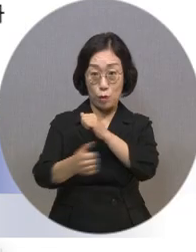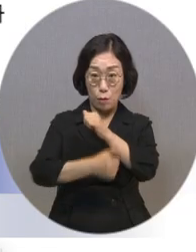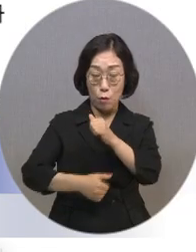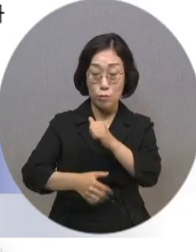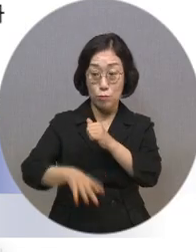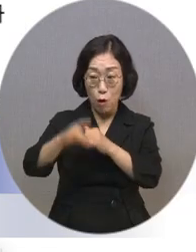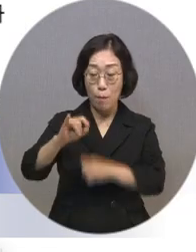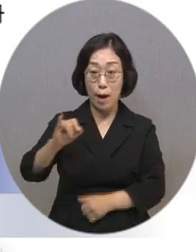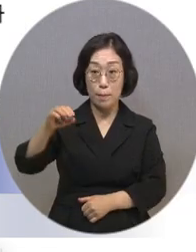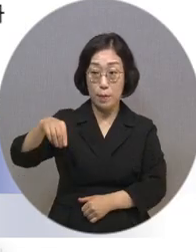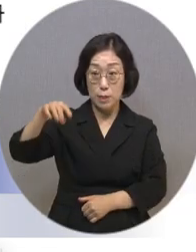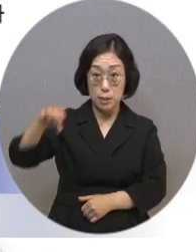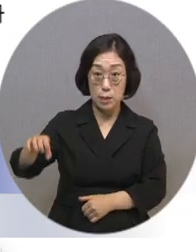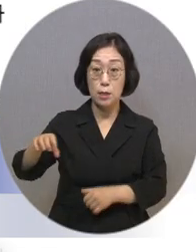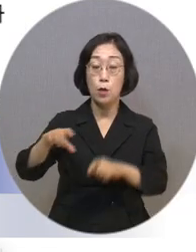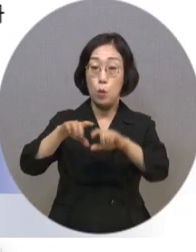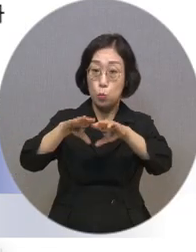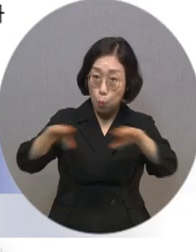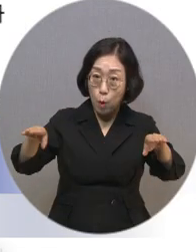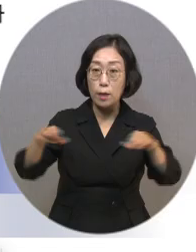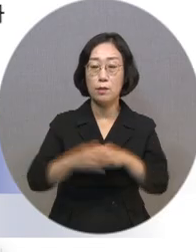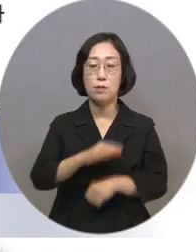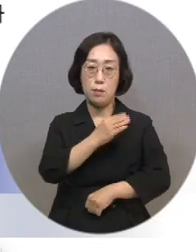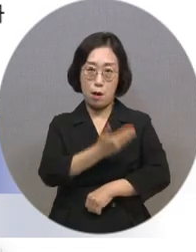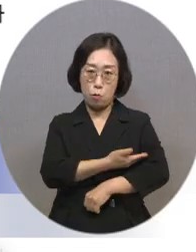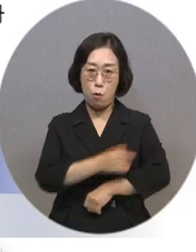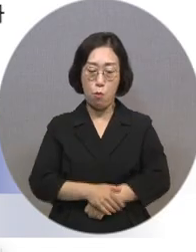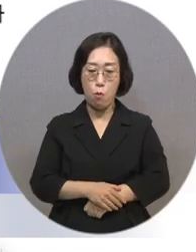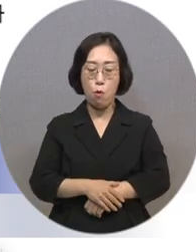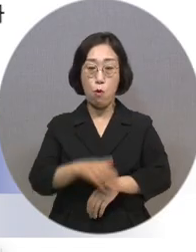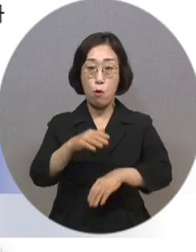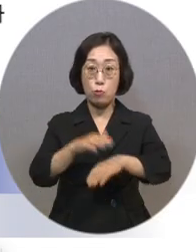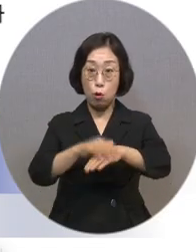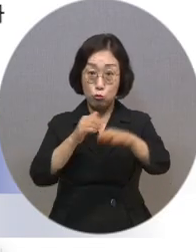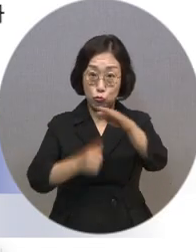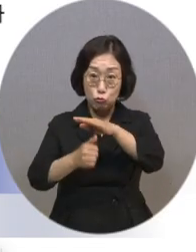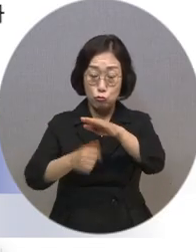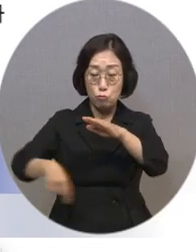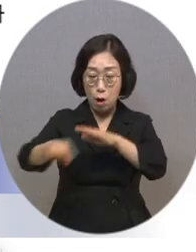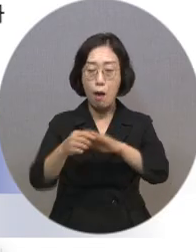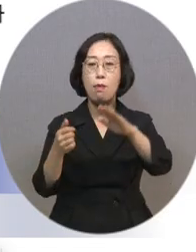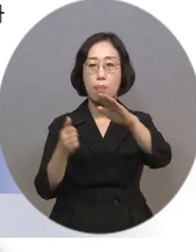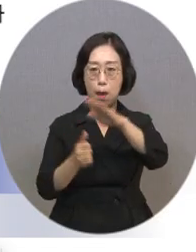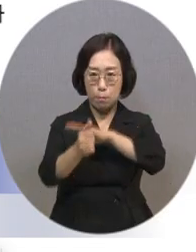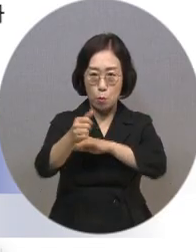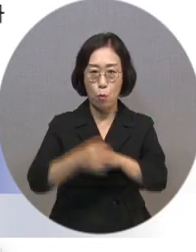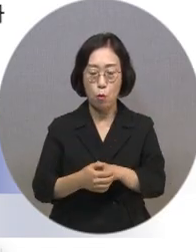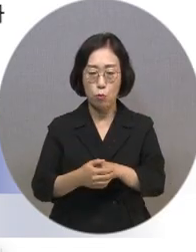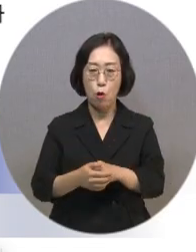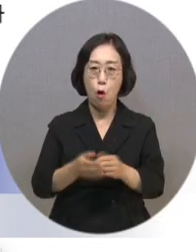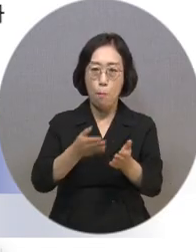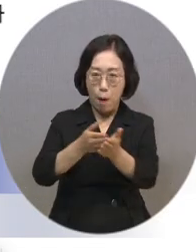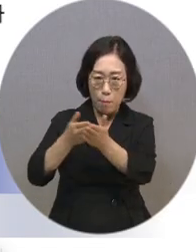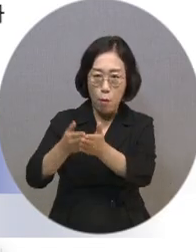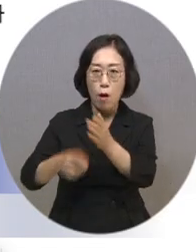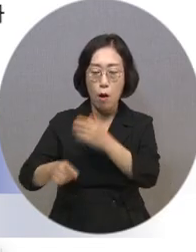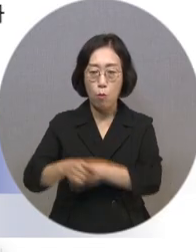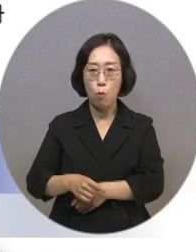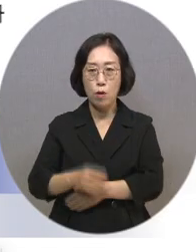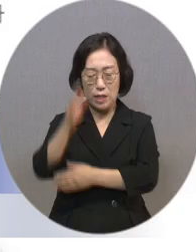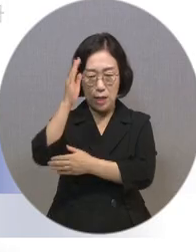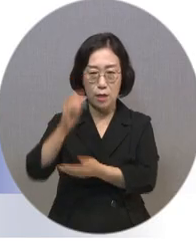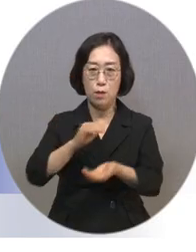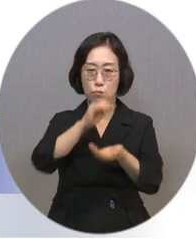동등한 지휘를 갔는데요 선수를 대표해 세계 장애인 체육 정책의 방향을 설정하고 목소리를내는 역할을